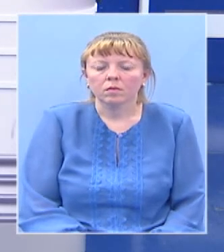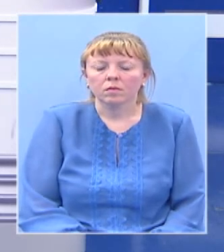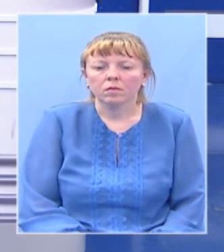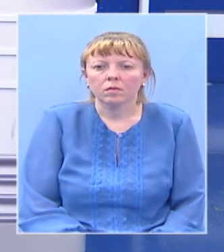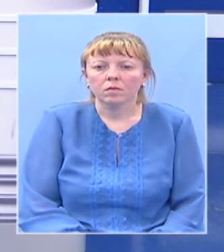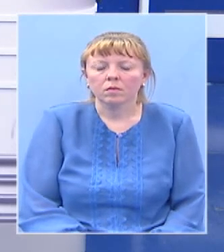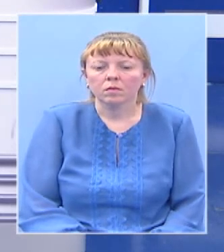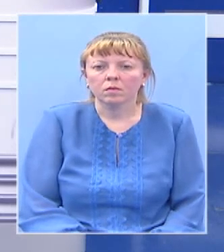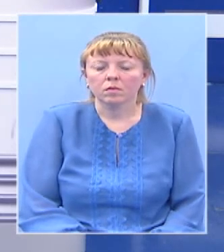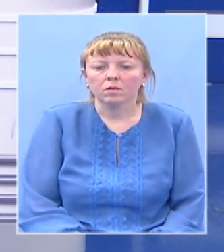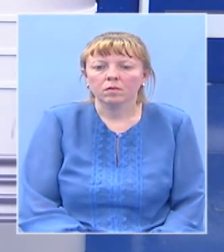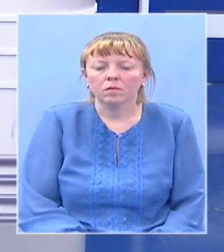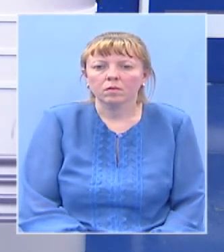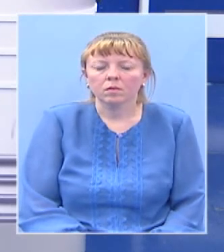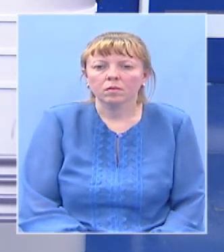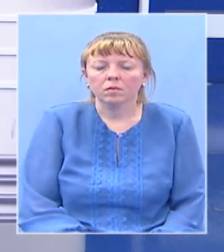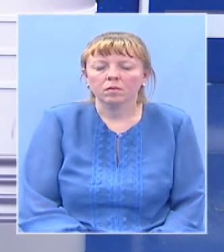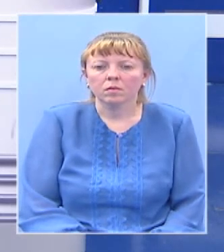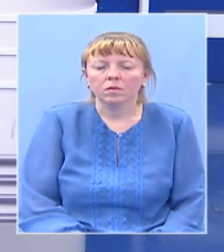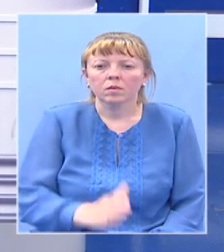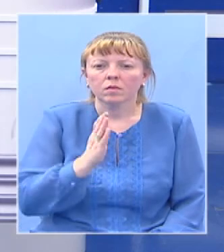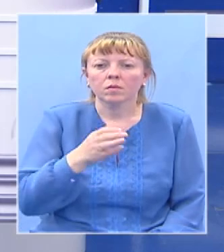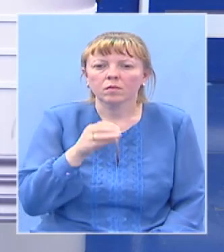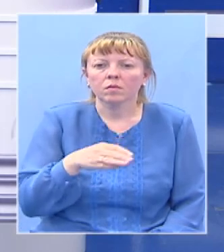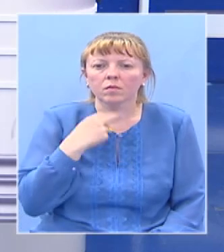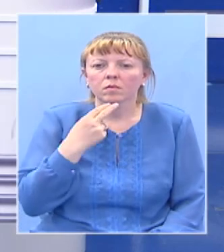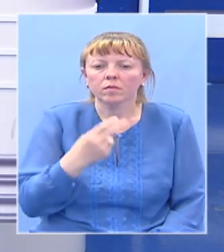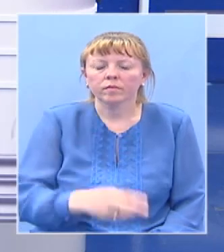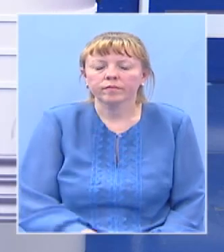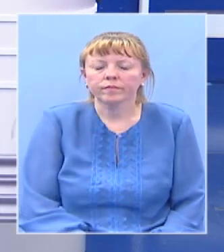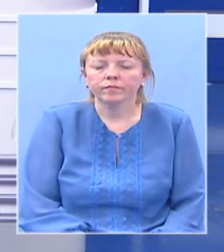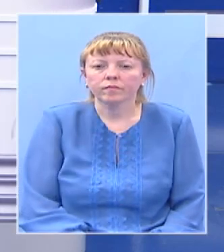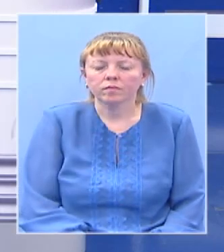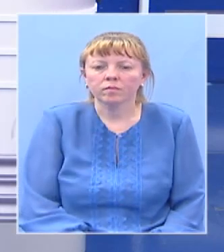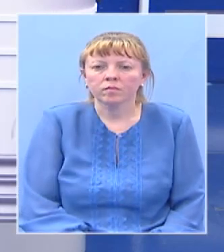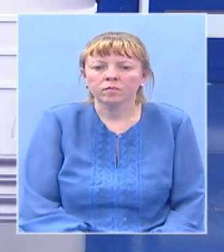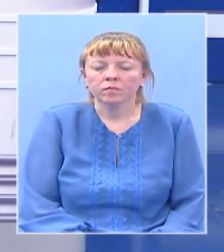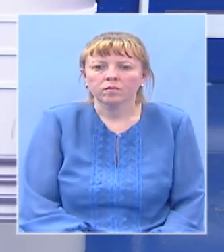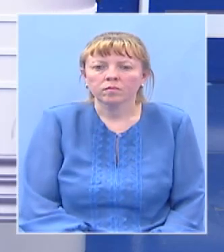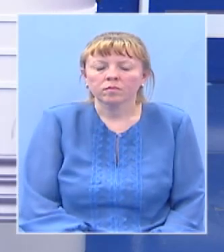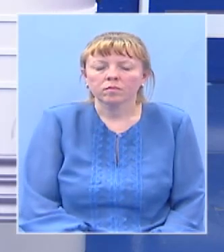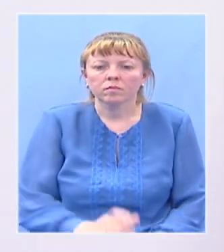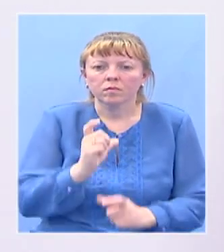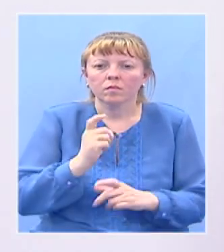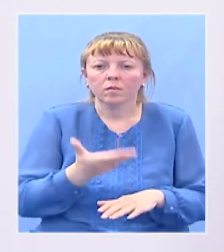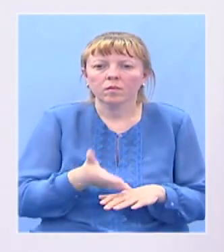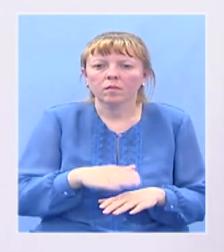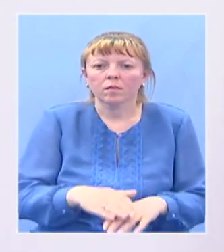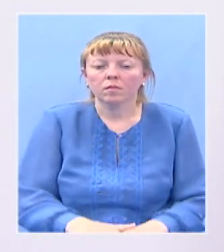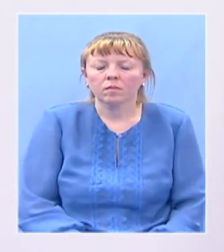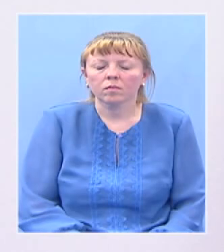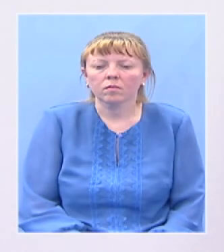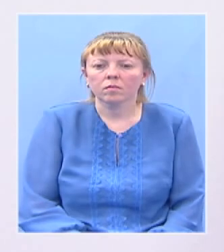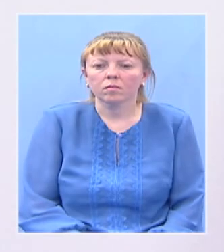э передвижным постами транспортного контроля оуе вот непосредственно у каждого грузового транспортного средства или же